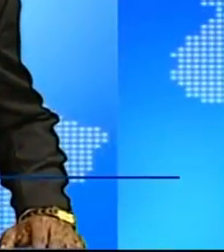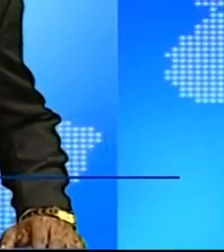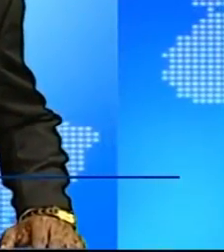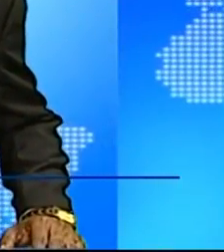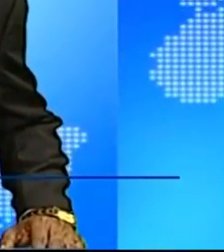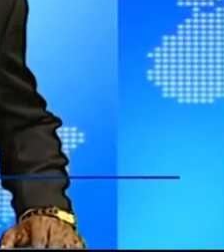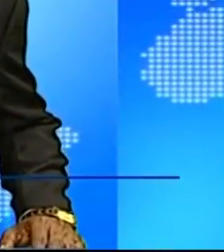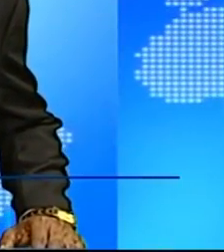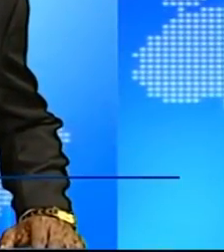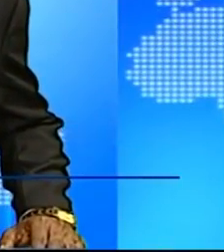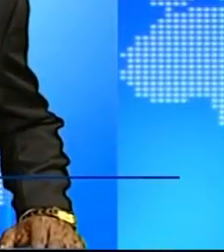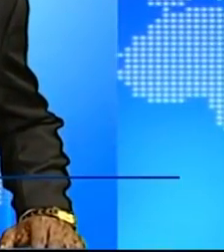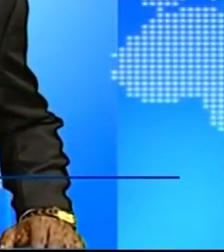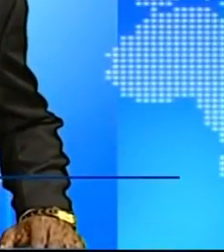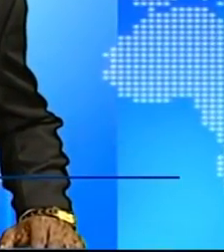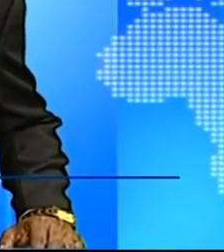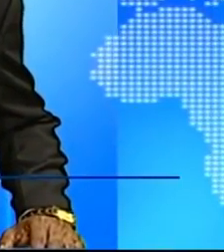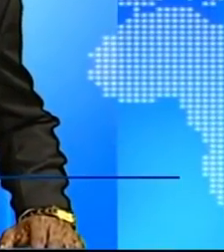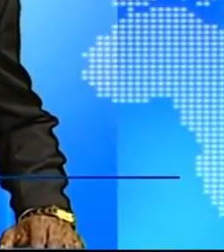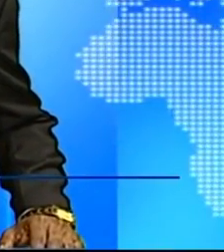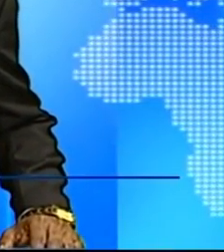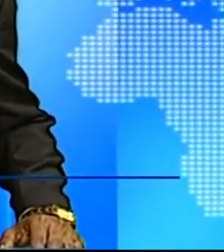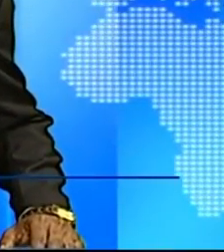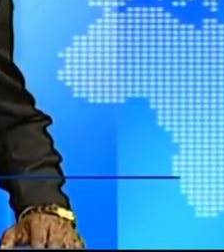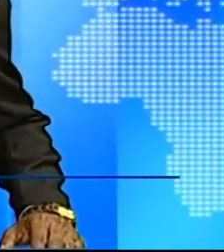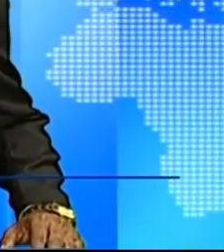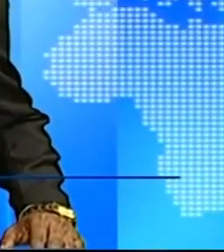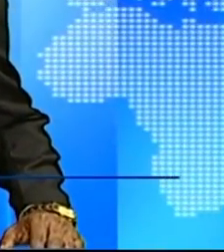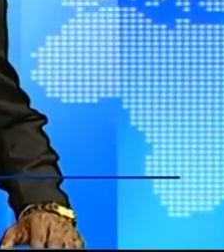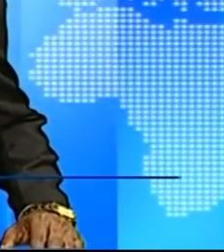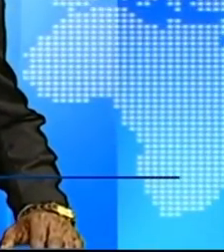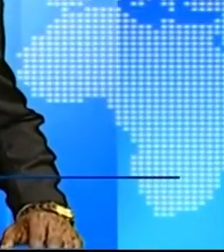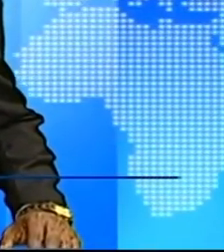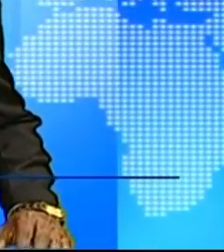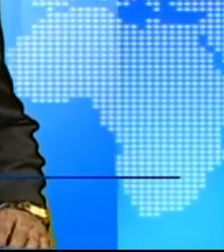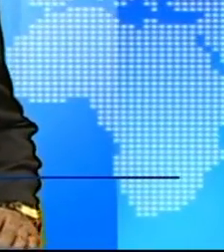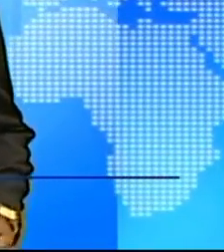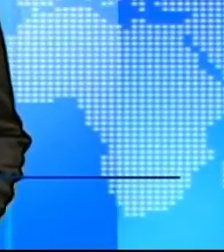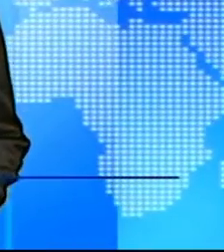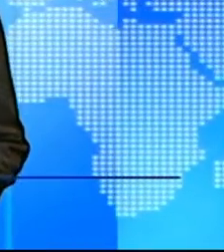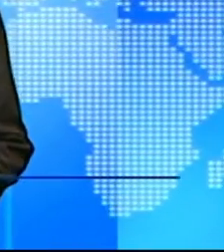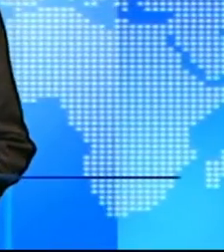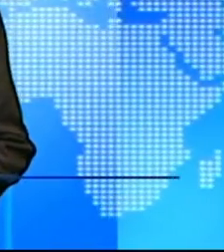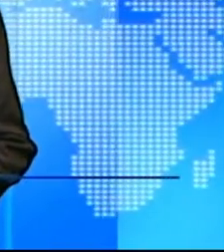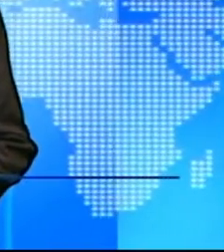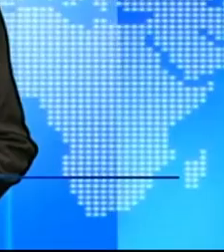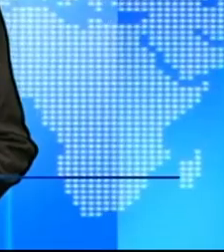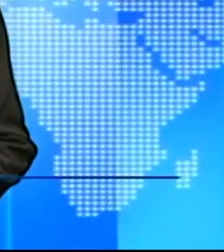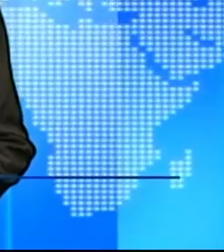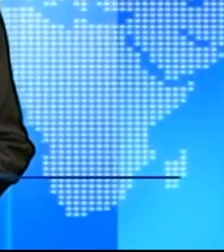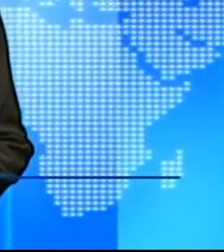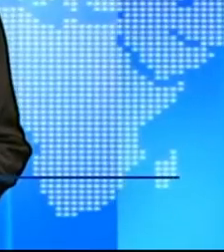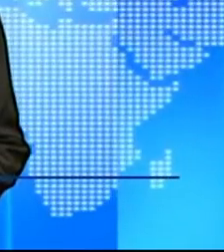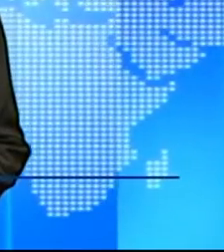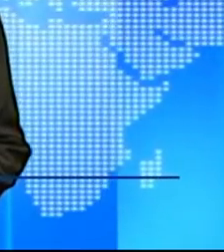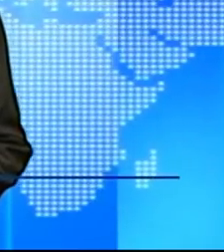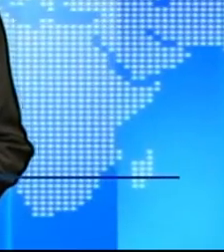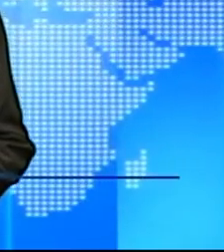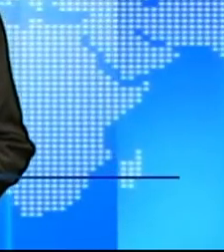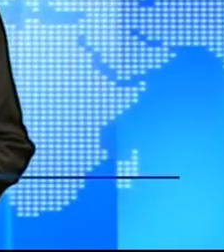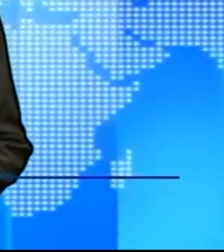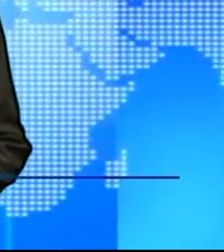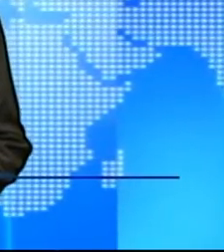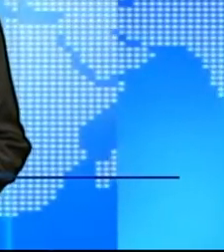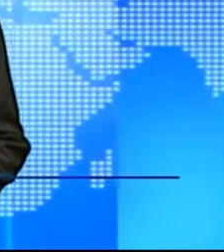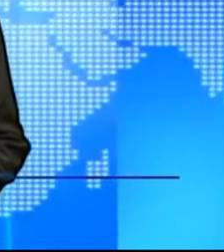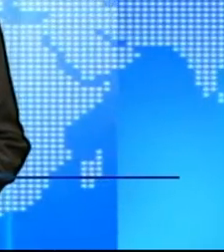2022. Le Premier ministre Jean-Michel Samalou Kondé a échangé avec les caucus des députés nationaux des provinces du Nord Kivu et de